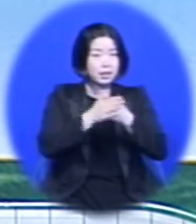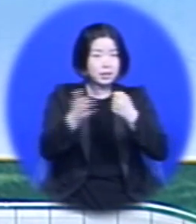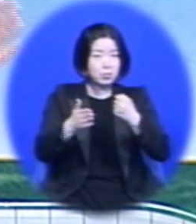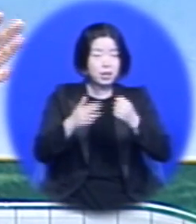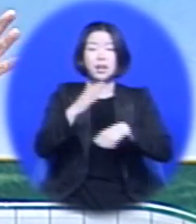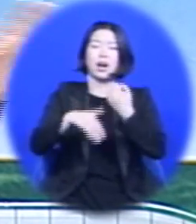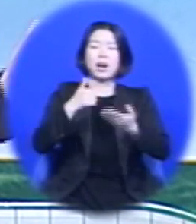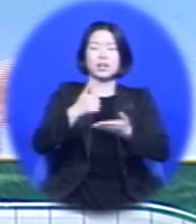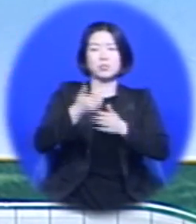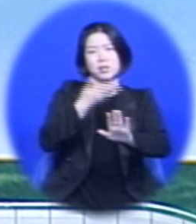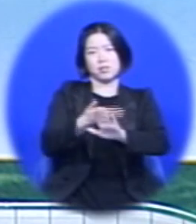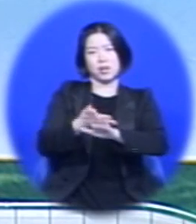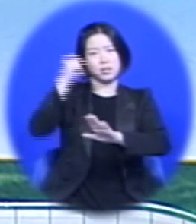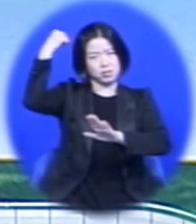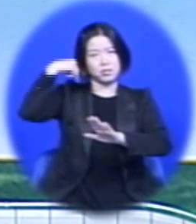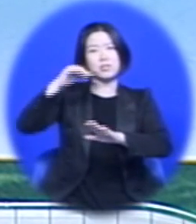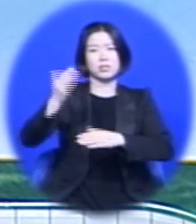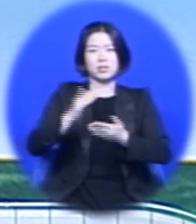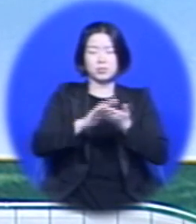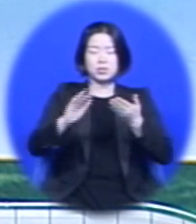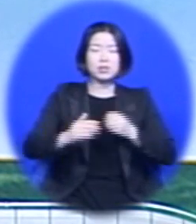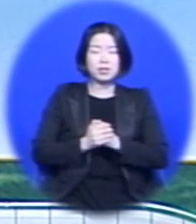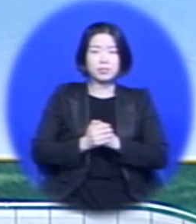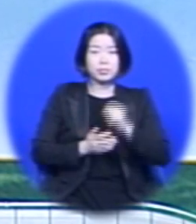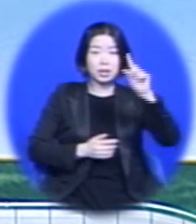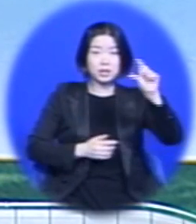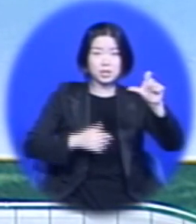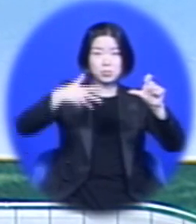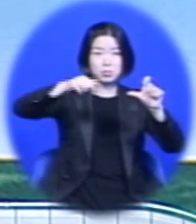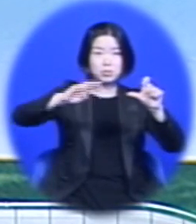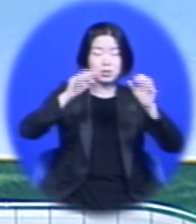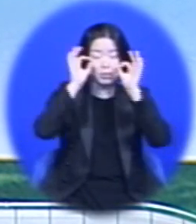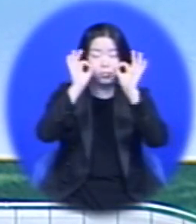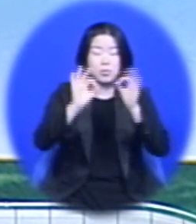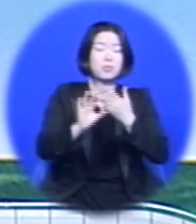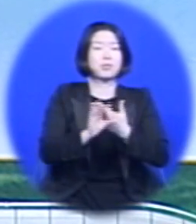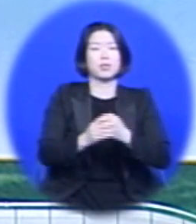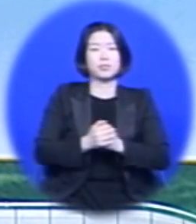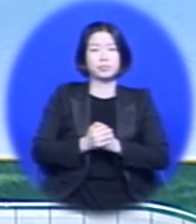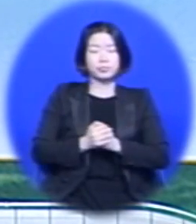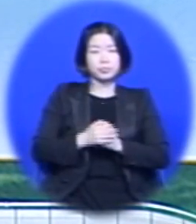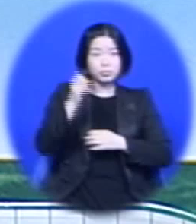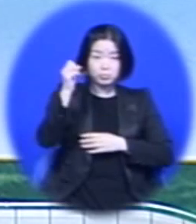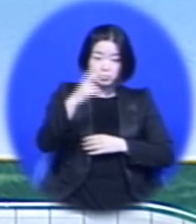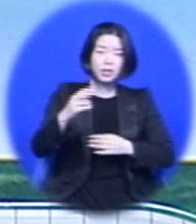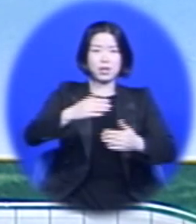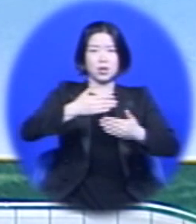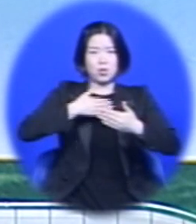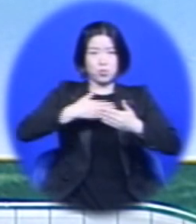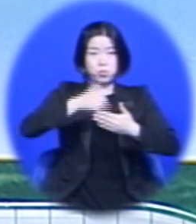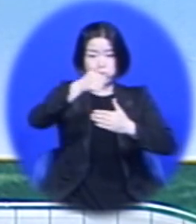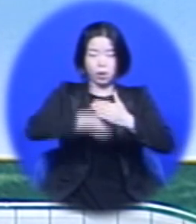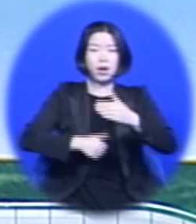그렇게 느껴지는 게 다른 겁니다. 15절에 보면은 또다시 두려움에